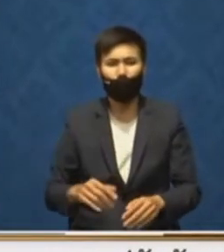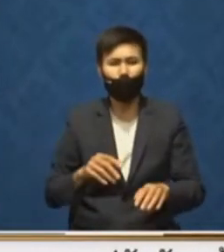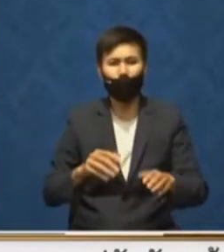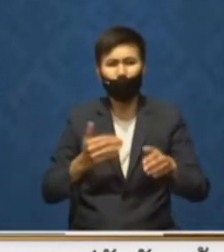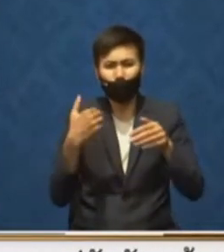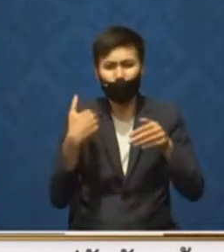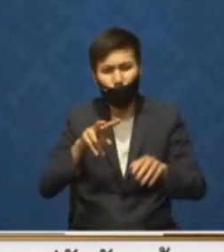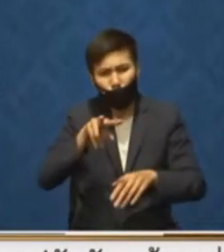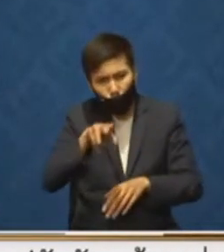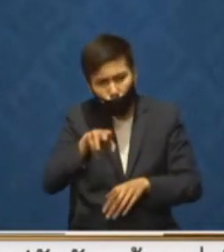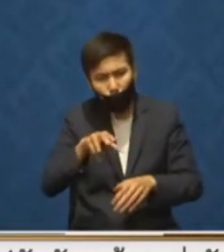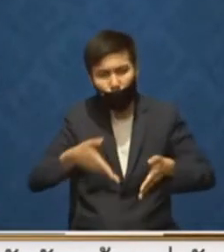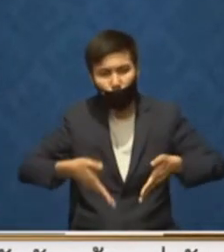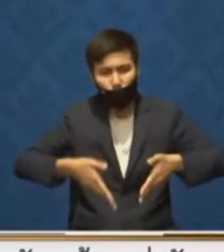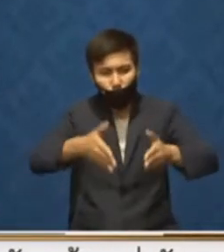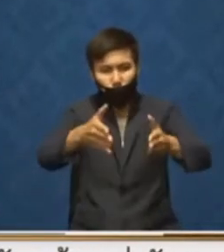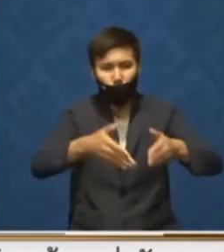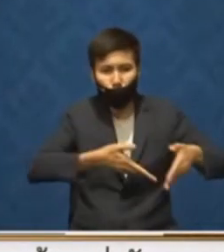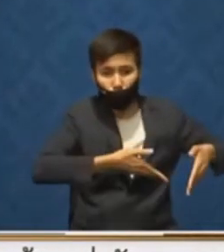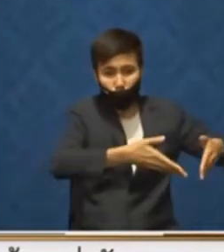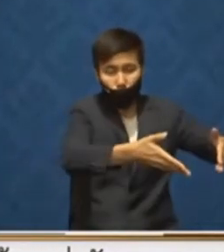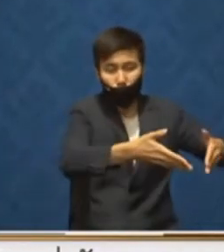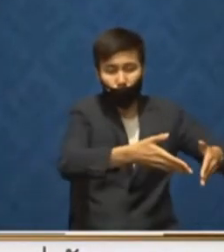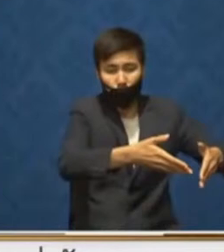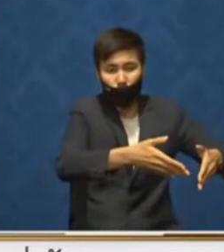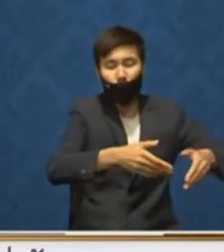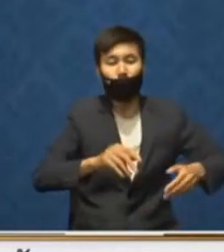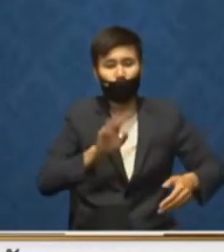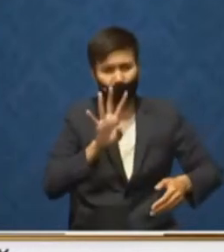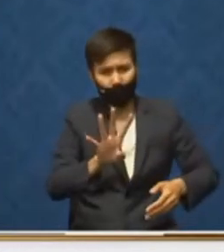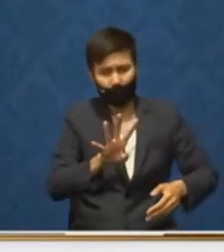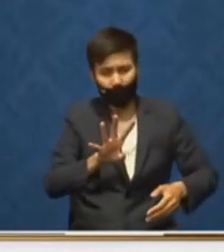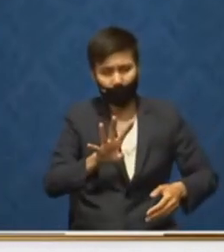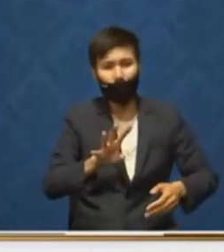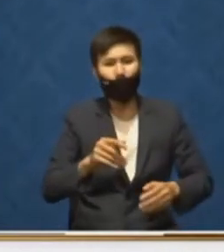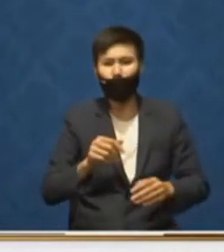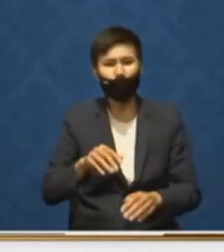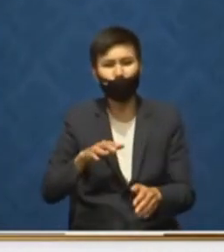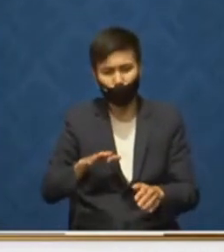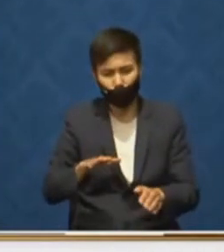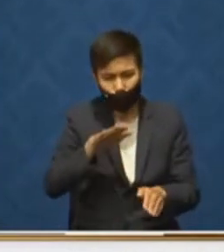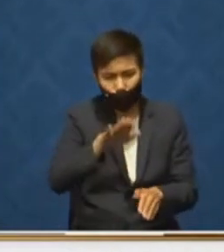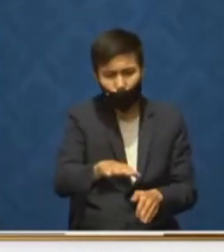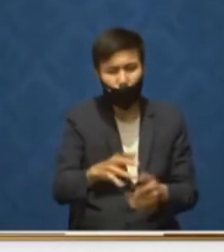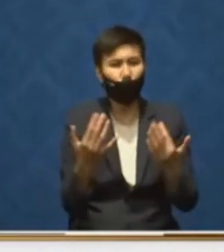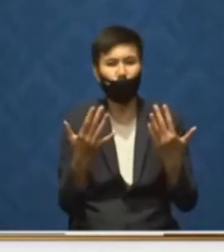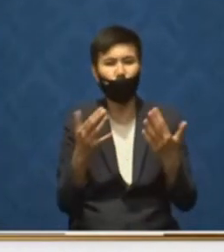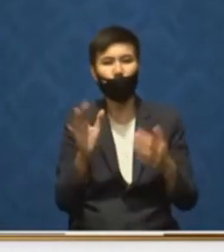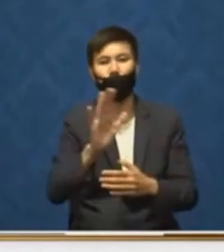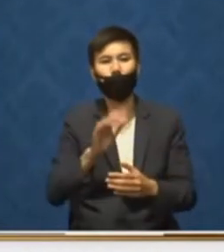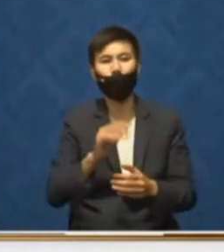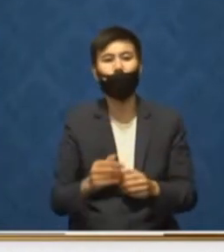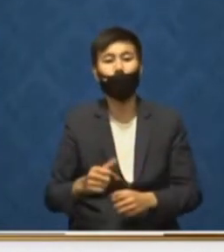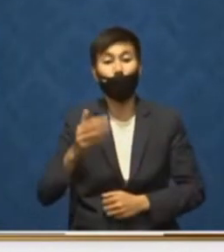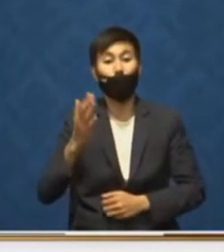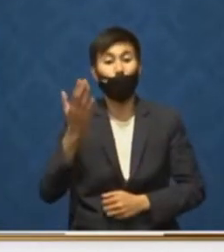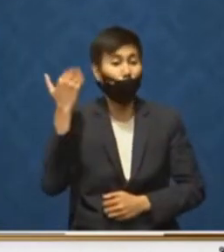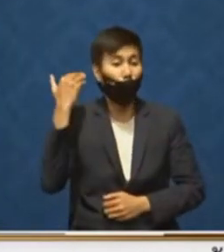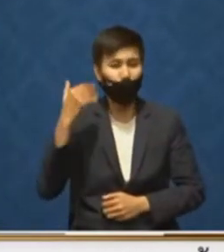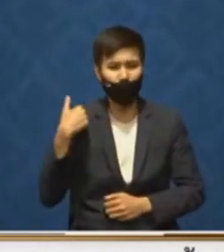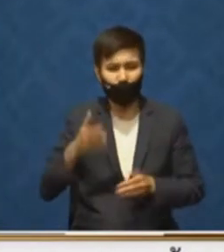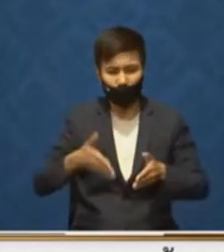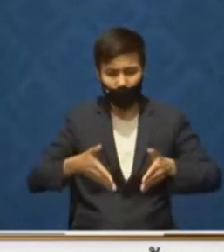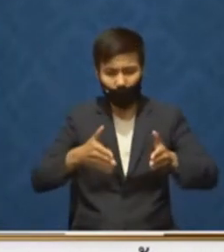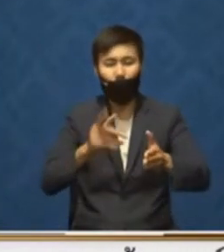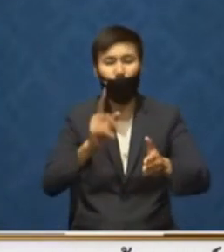กันทางคู่เป็น 4เล่นในทางคู่มันตัวไม่ต้องมาได้ไม่เป็นหลอดจอดรอเดินไปทางเดียวและก็รอกันไปถึงกับขึ้น